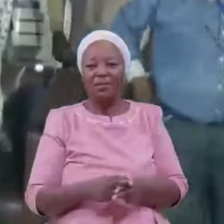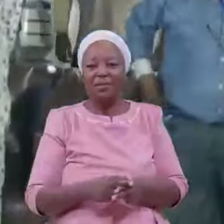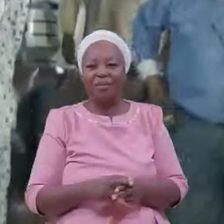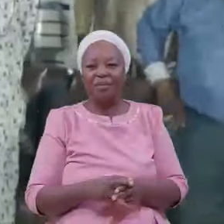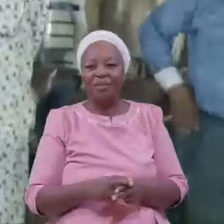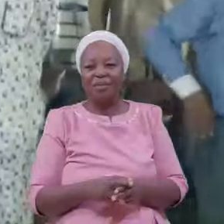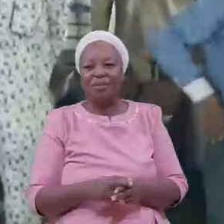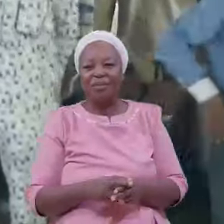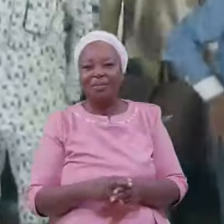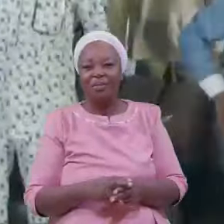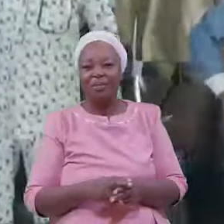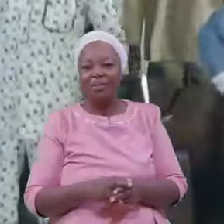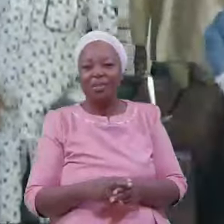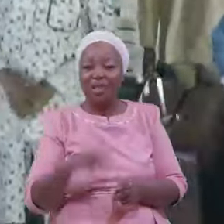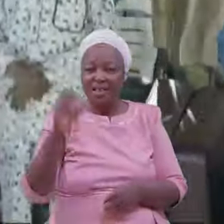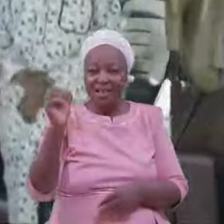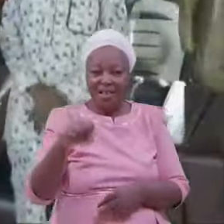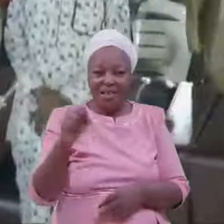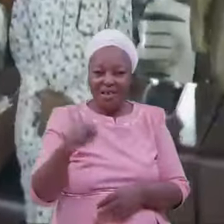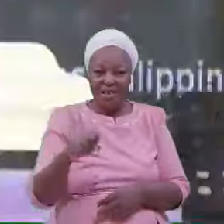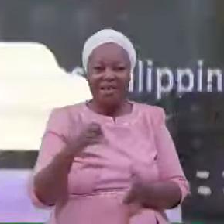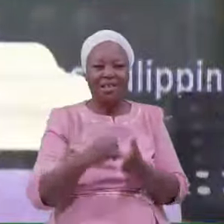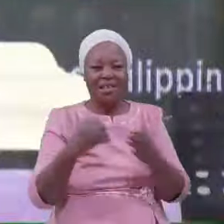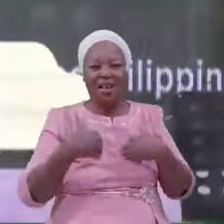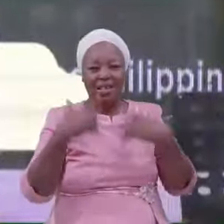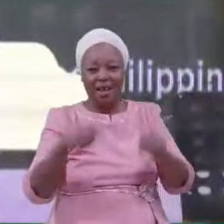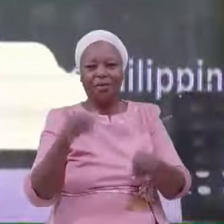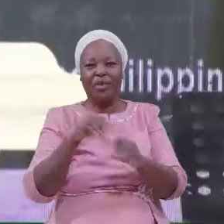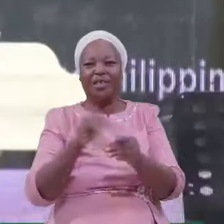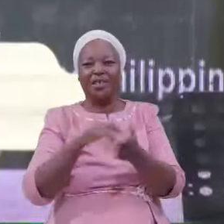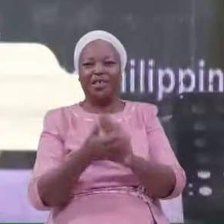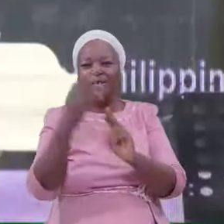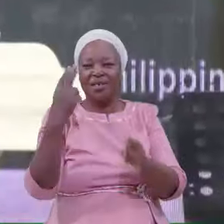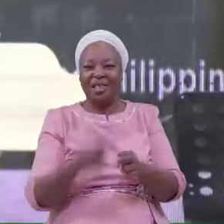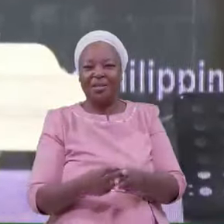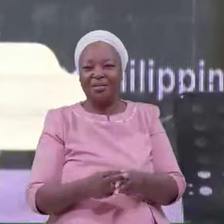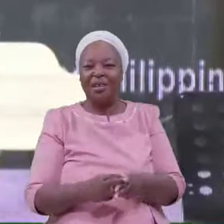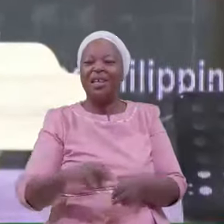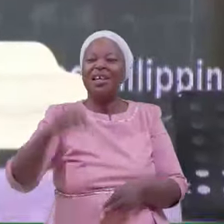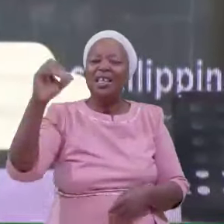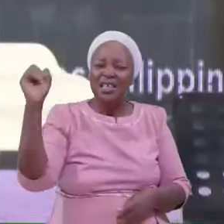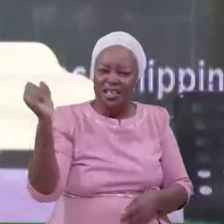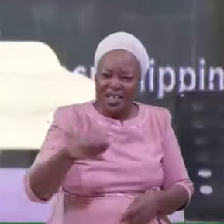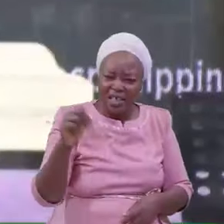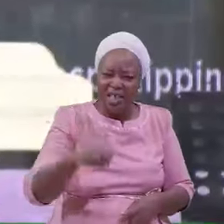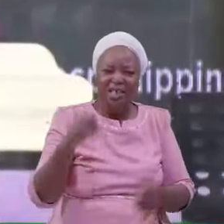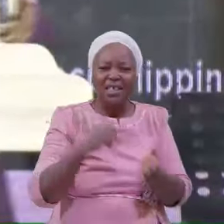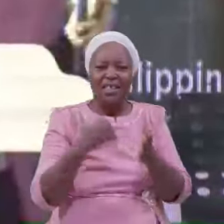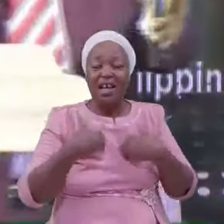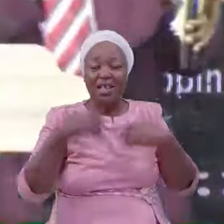ngayon. Yes, it is done. Naganap na. Yes, na. It is done.